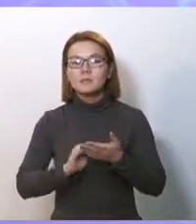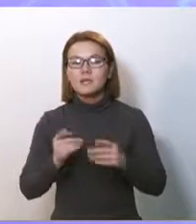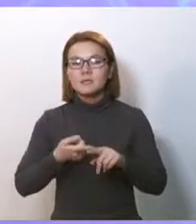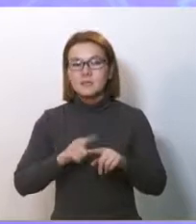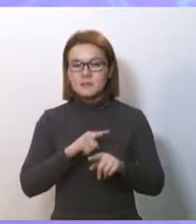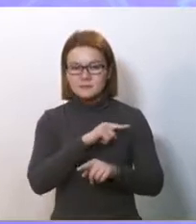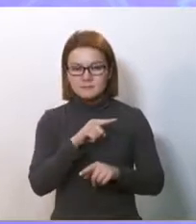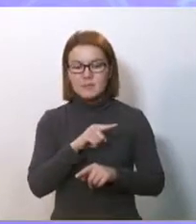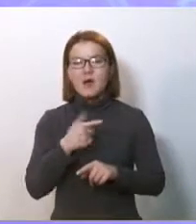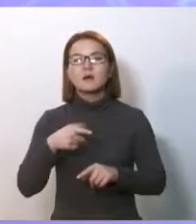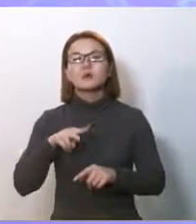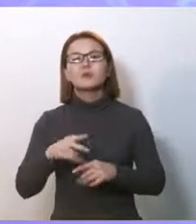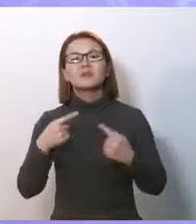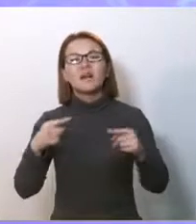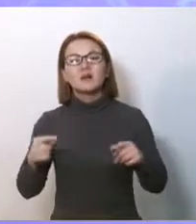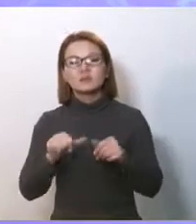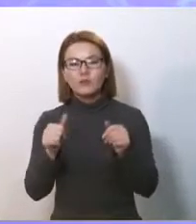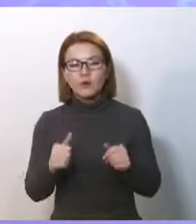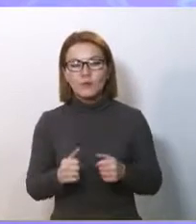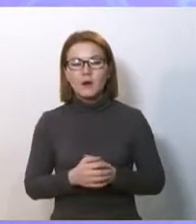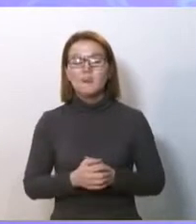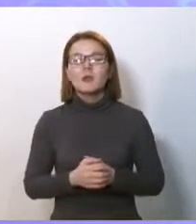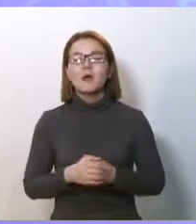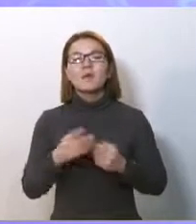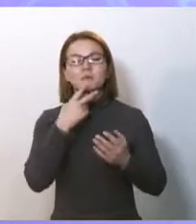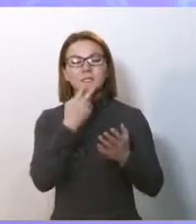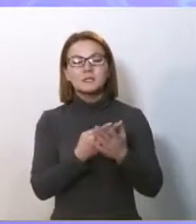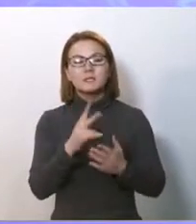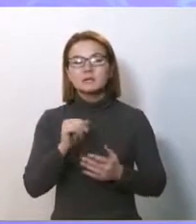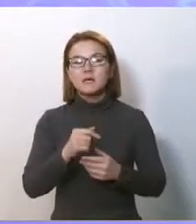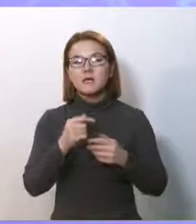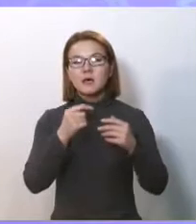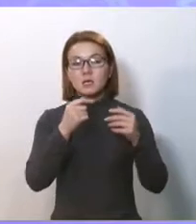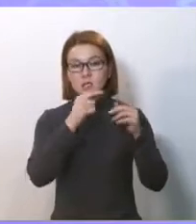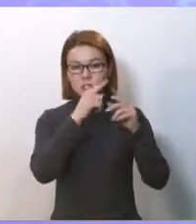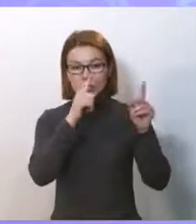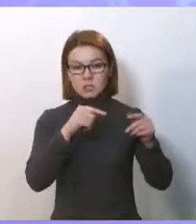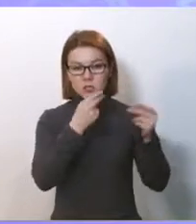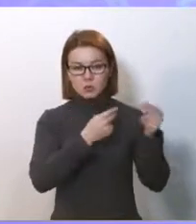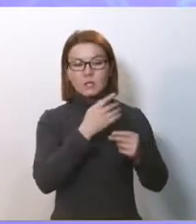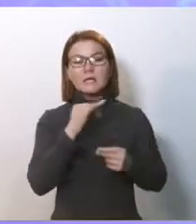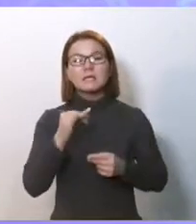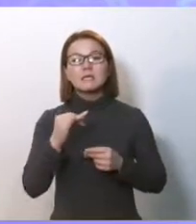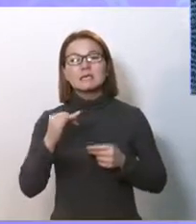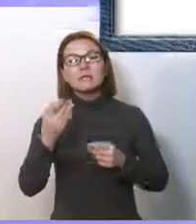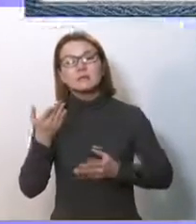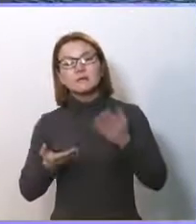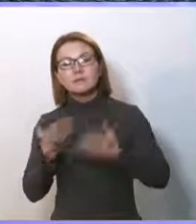такие глаголы в разных формах. Посмотрите на рисунки и сравните глаголы.